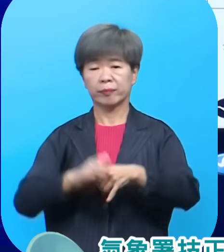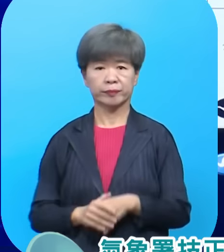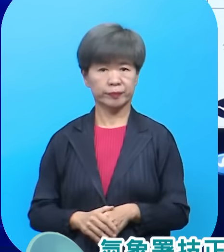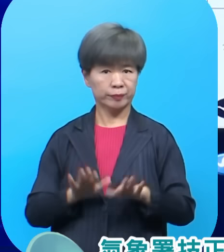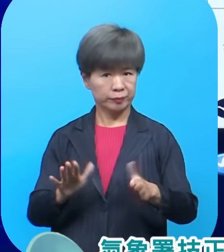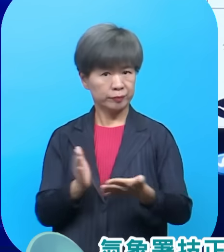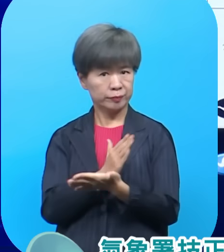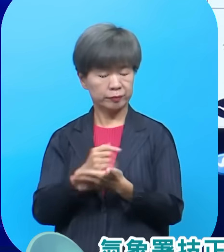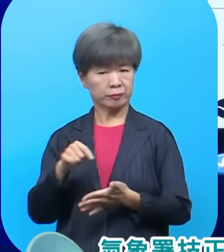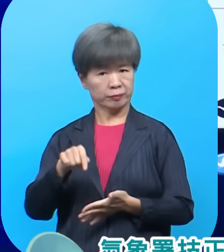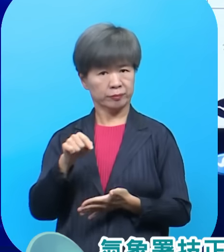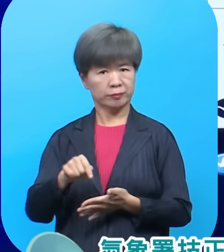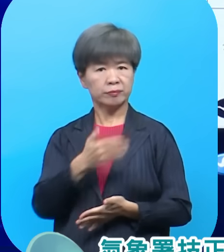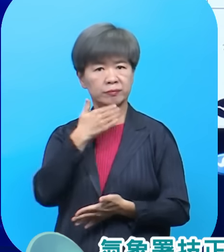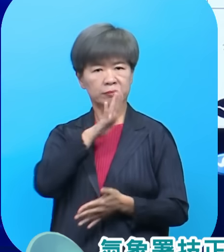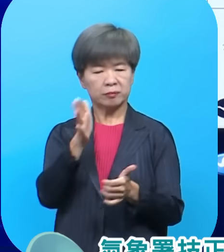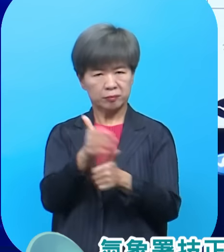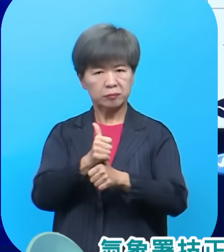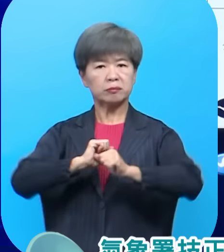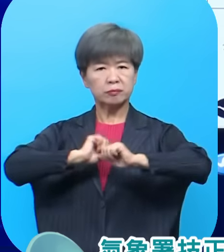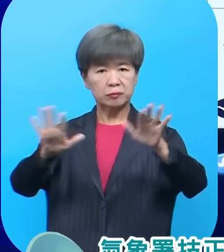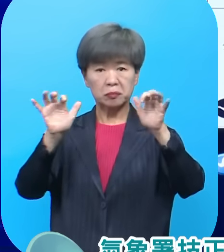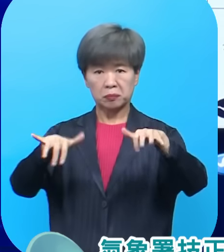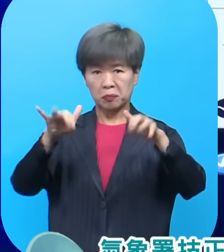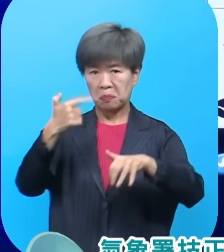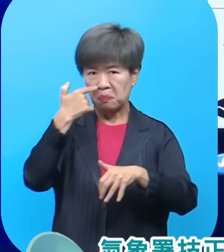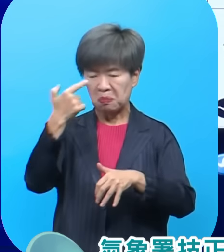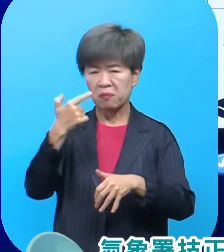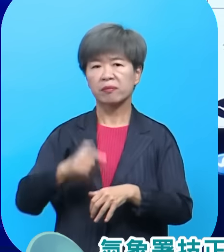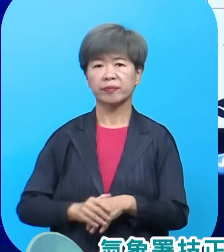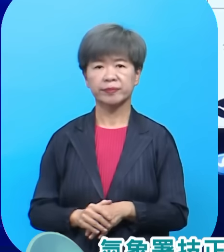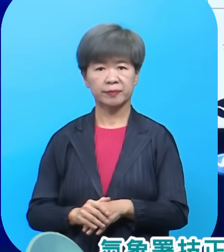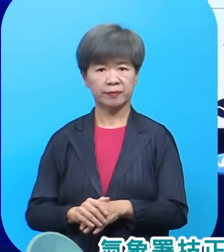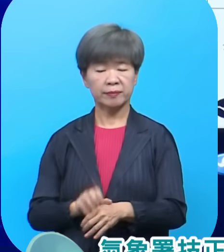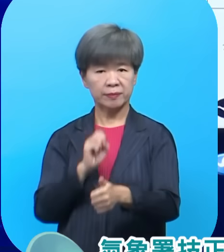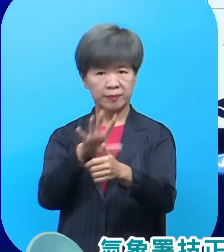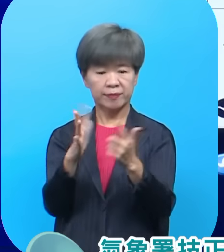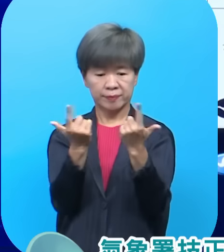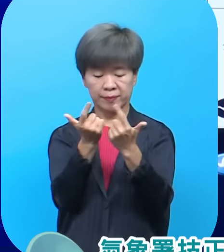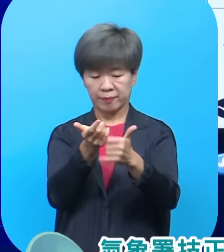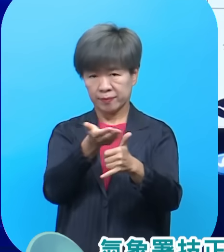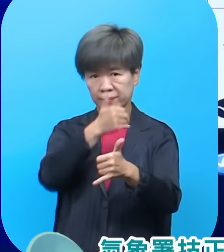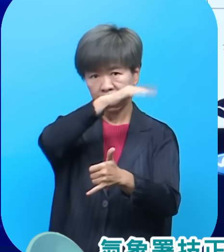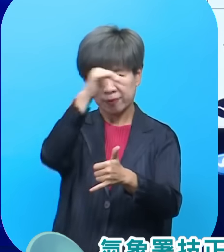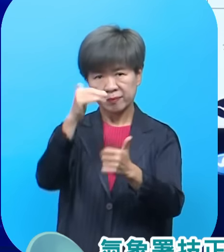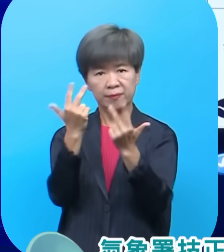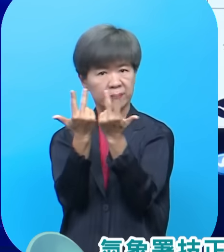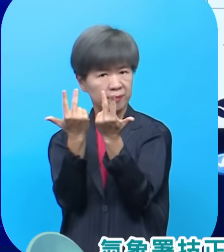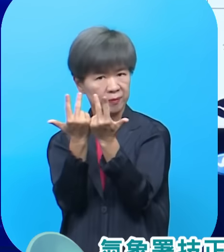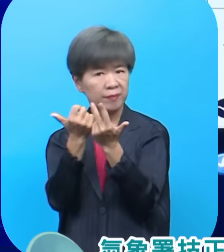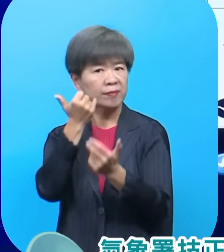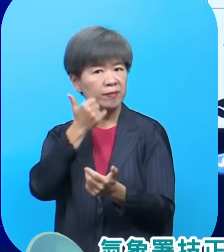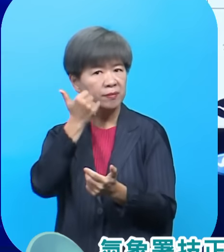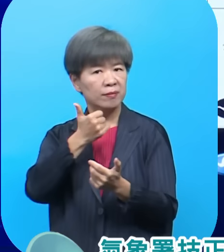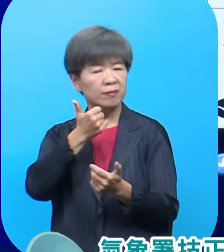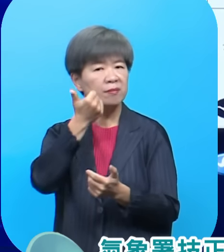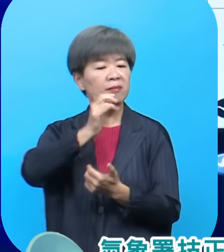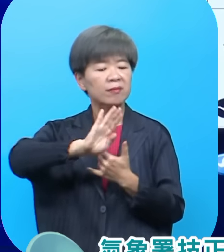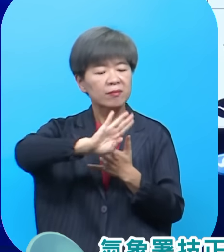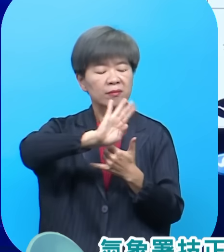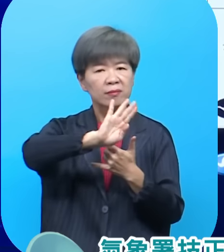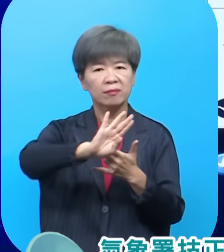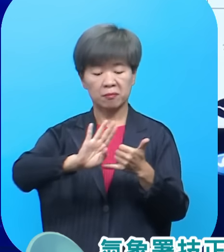气象署发布了豪雨特报，提醒大家，今天在台北山区、新北市、基隆北海岸、东